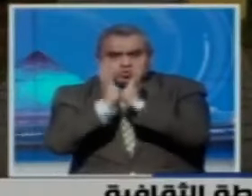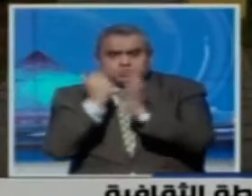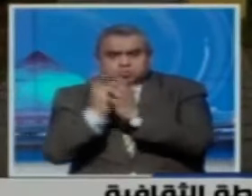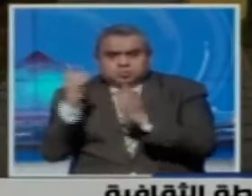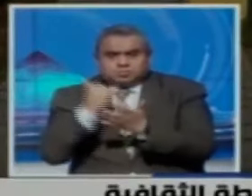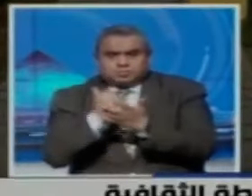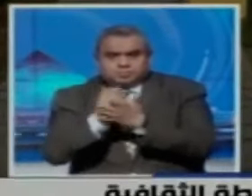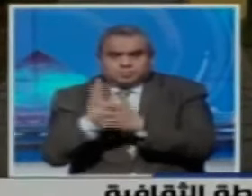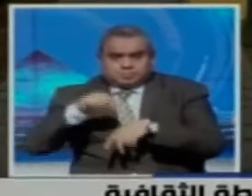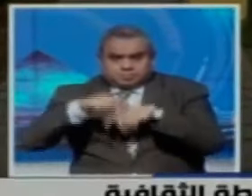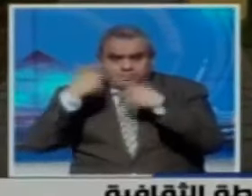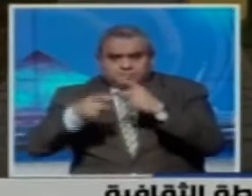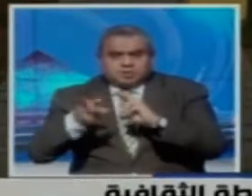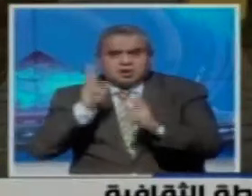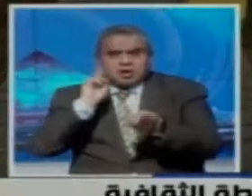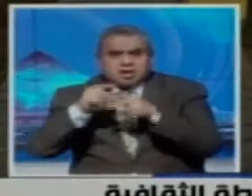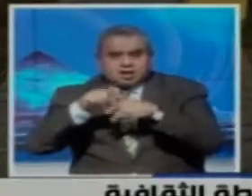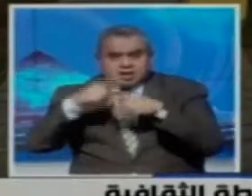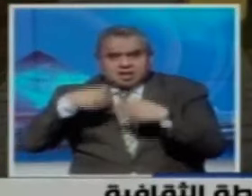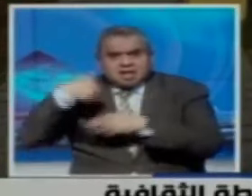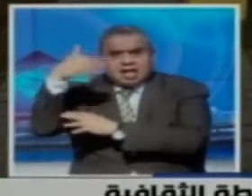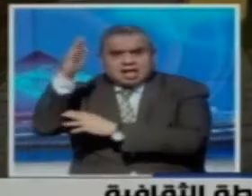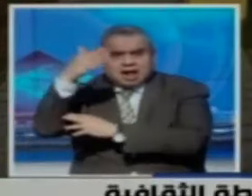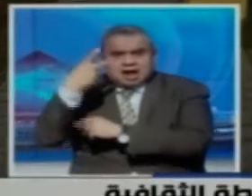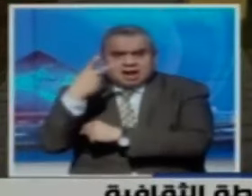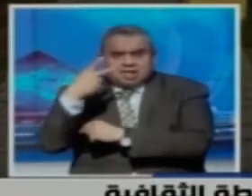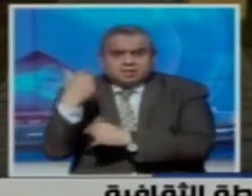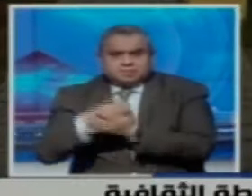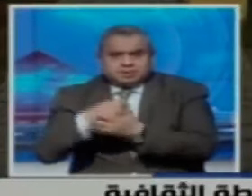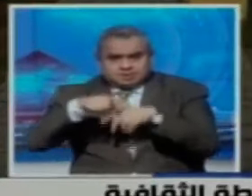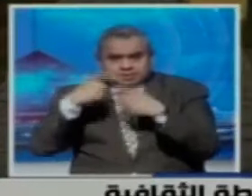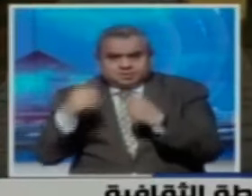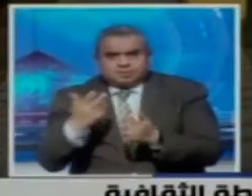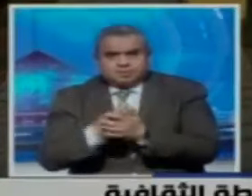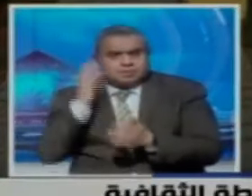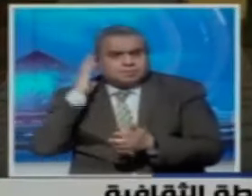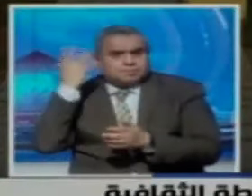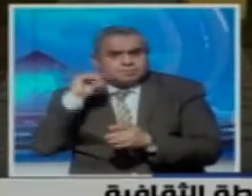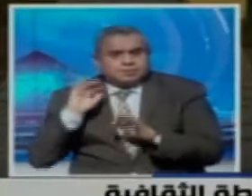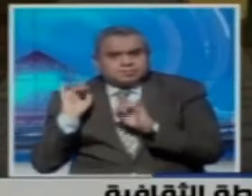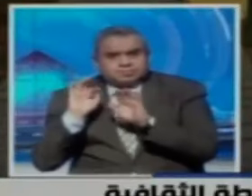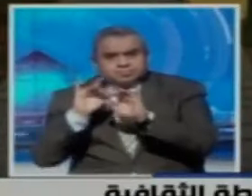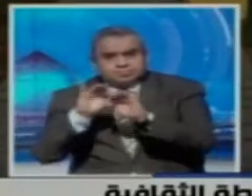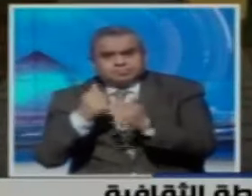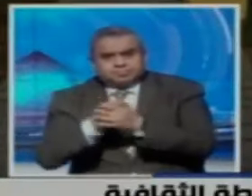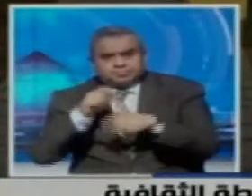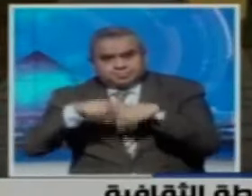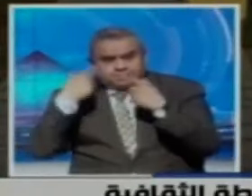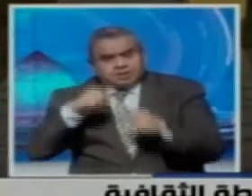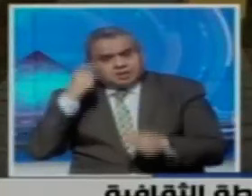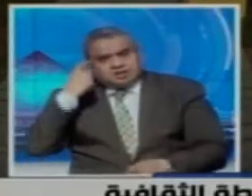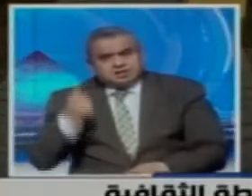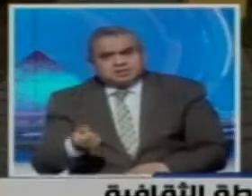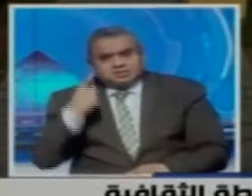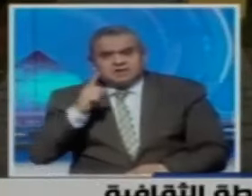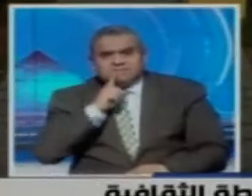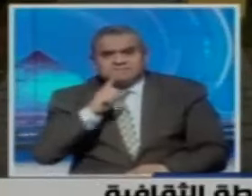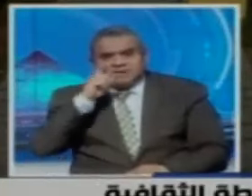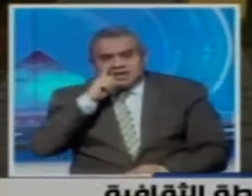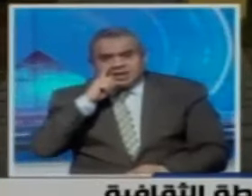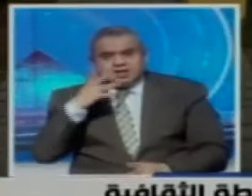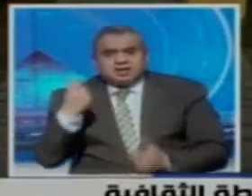يأتي في نسخته الثامنة بالتحديد في مدينة العالمين في الساحل الشمالي، ليحدث رواجا سياحيا ثقافيا تراثيا